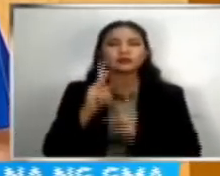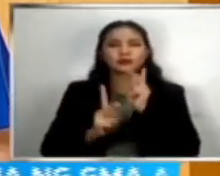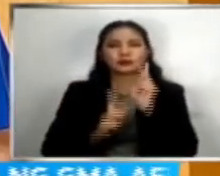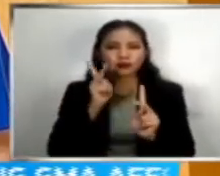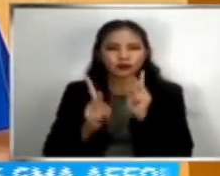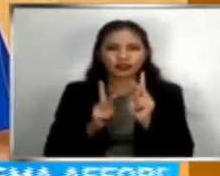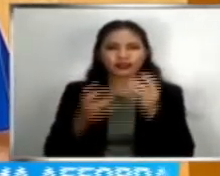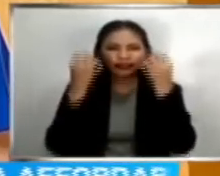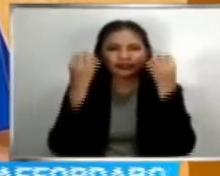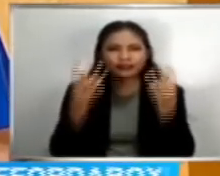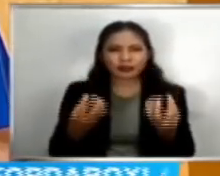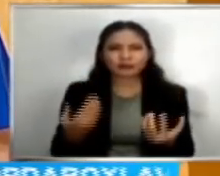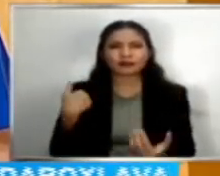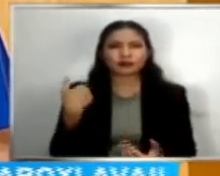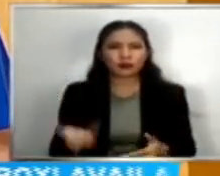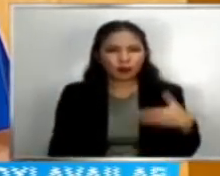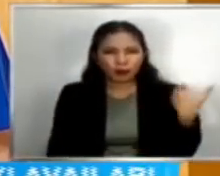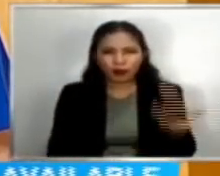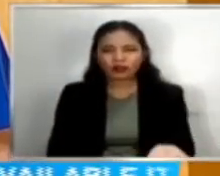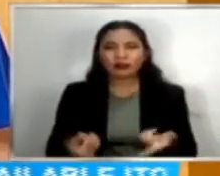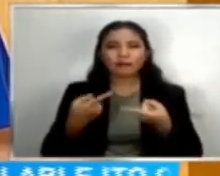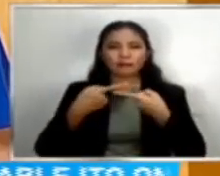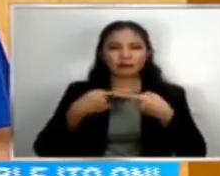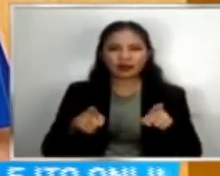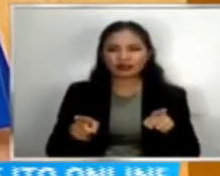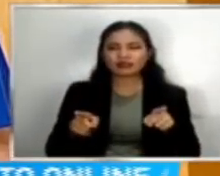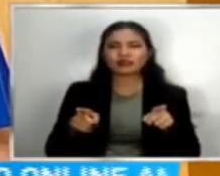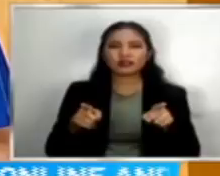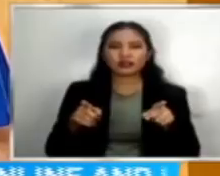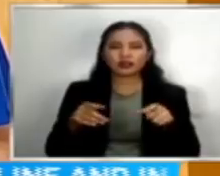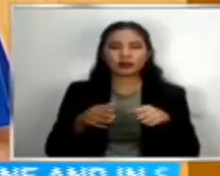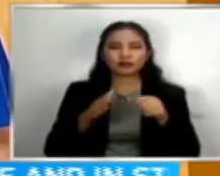pero siya pa rin daw ang pinoproblema ng Pangulo.